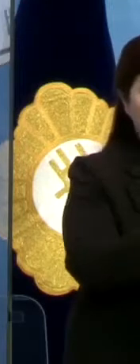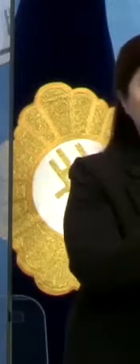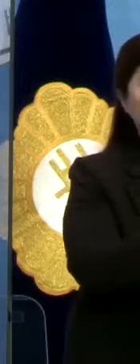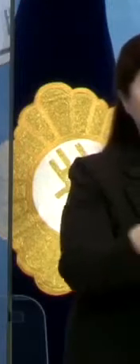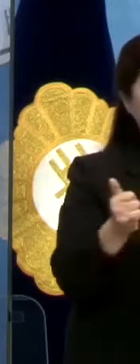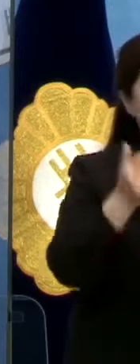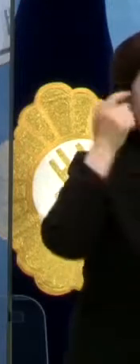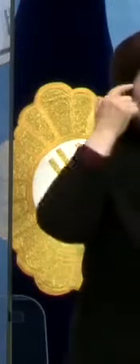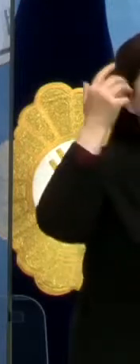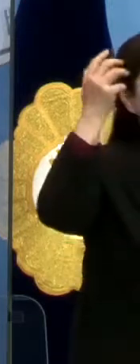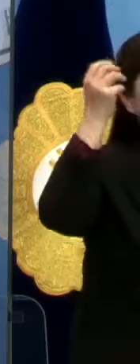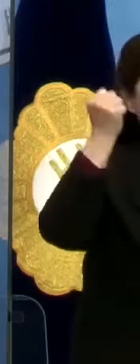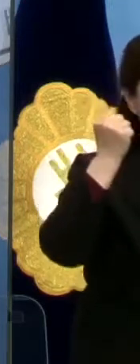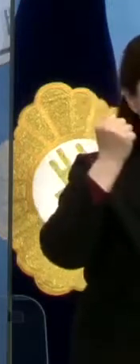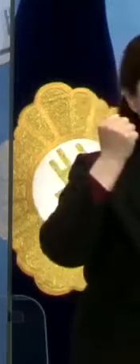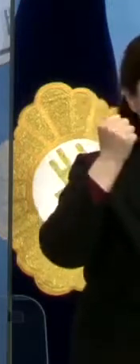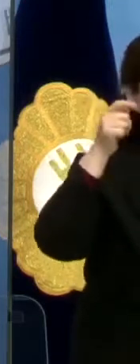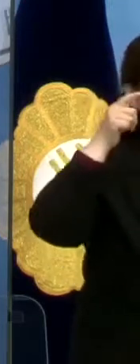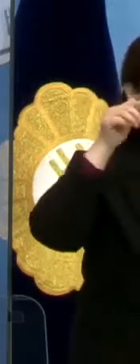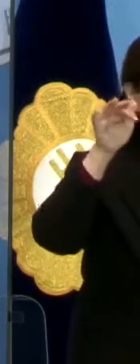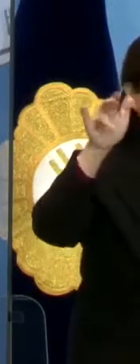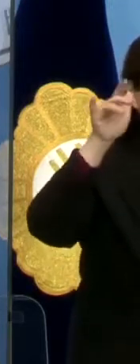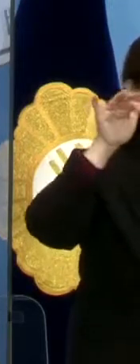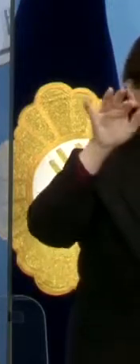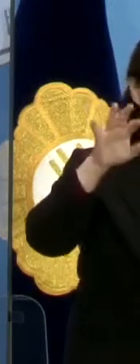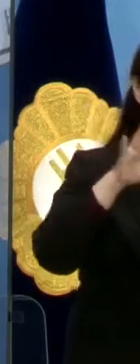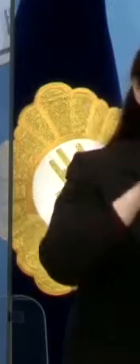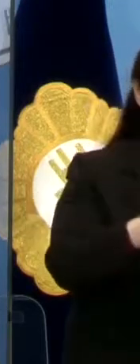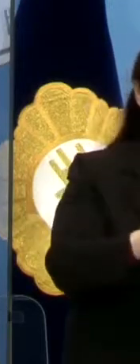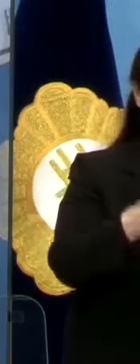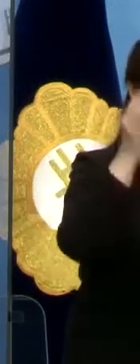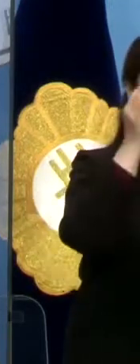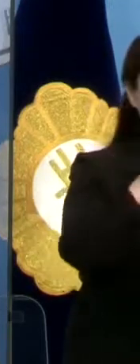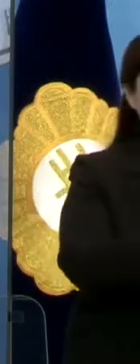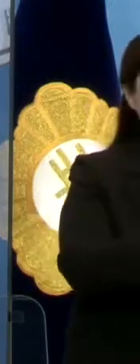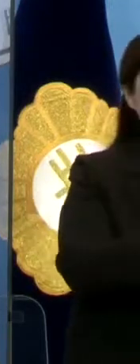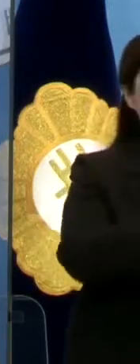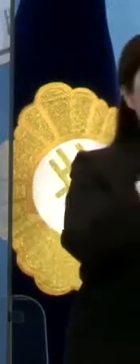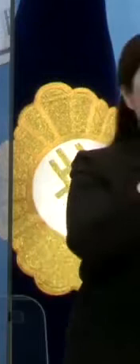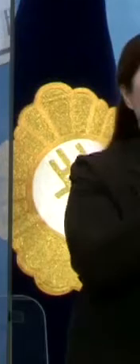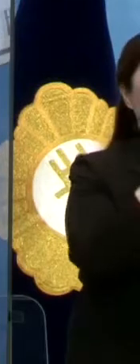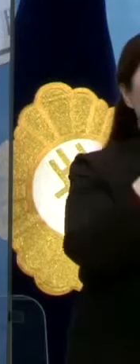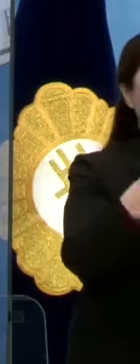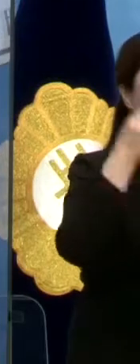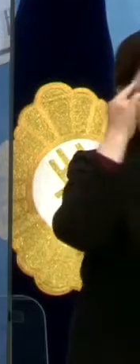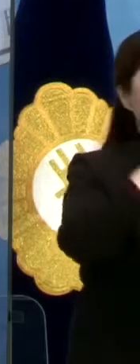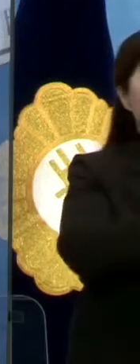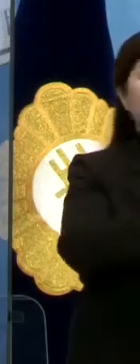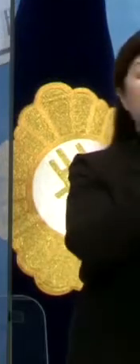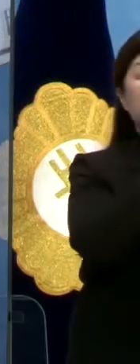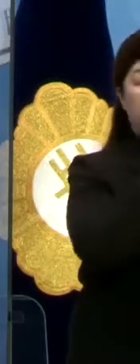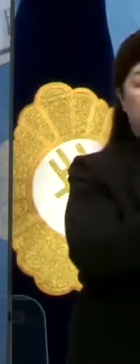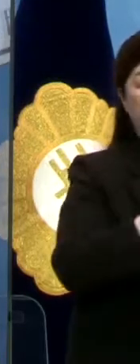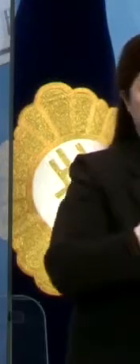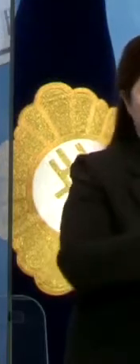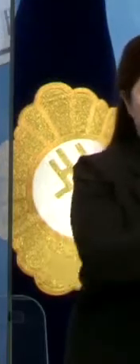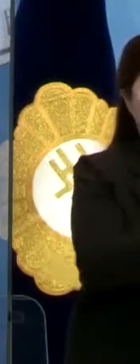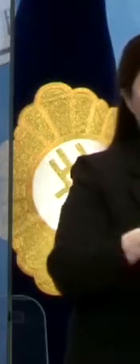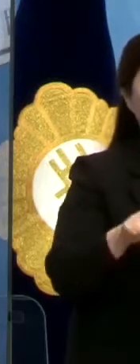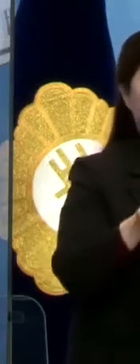대한 기억을 뭐냐 그리워하다가 이 노벨평화상 추진동 본부를 노벨평화상